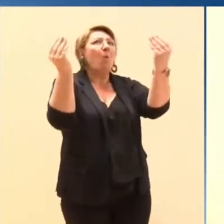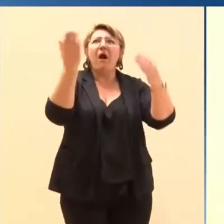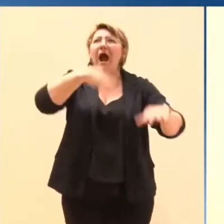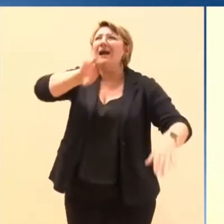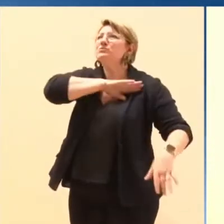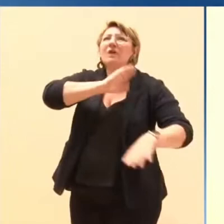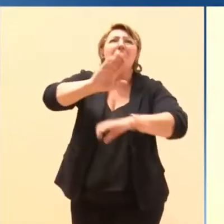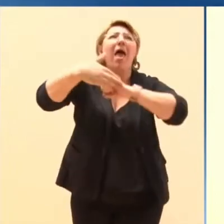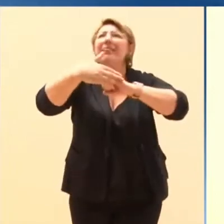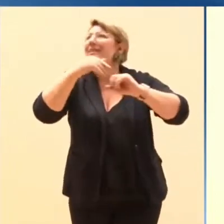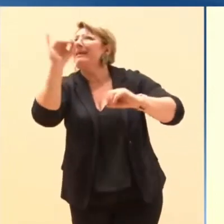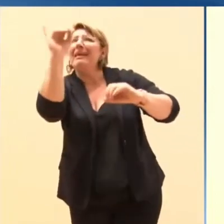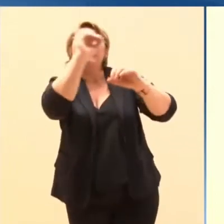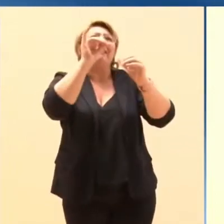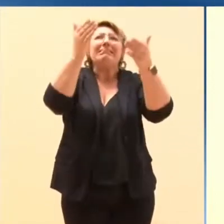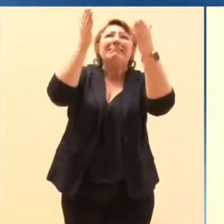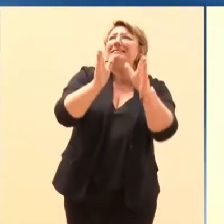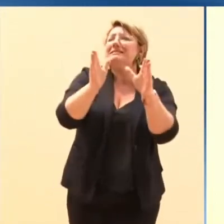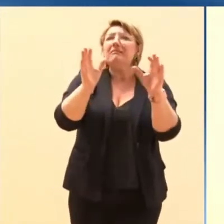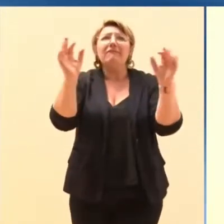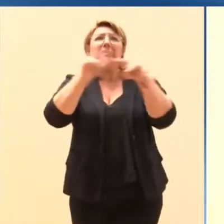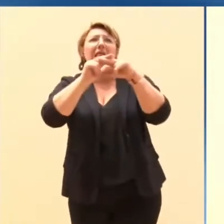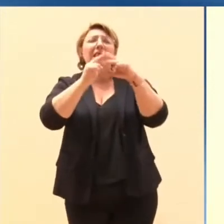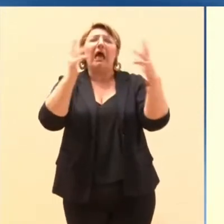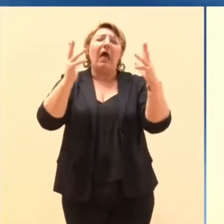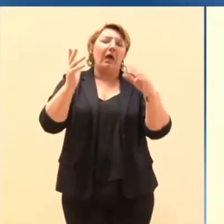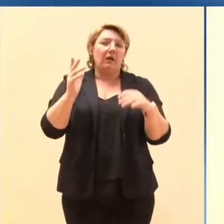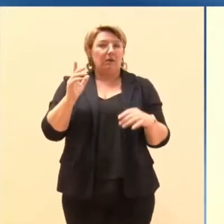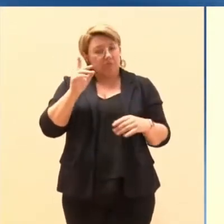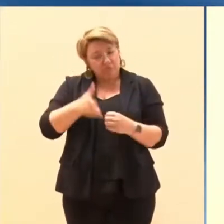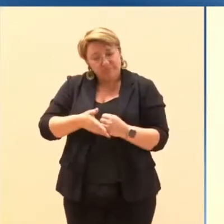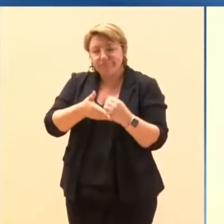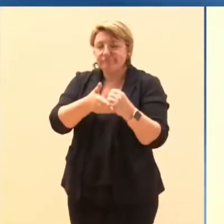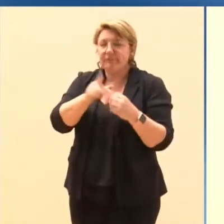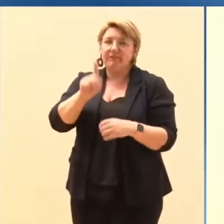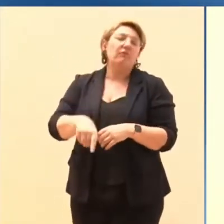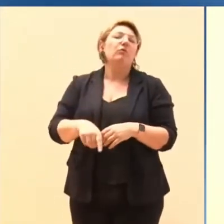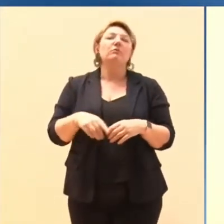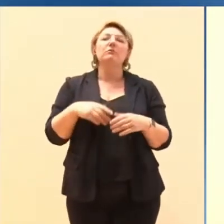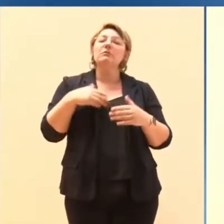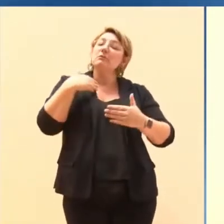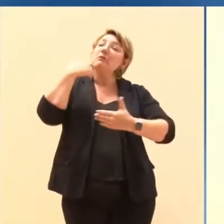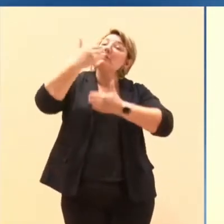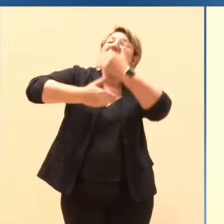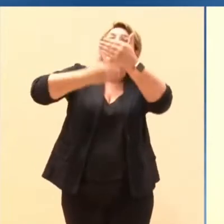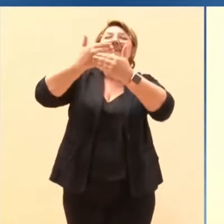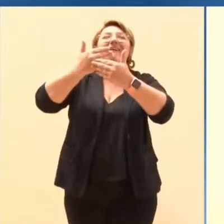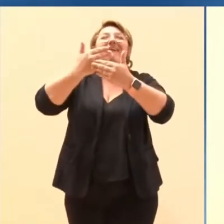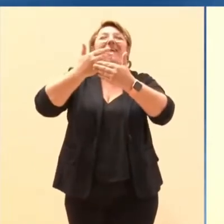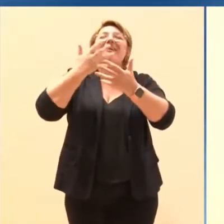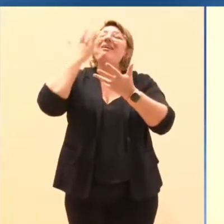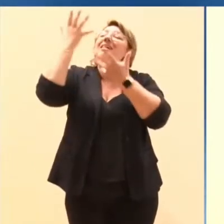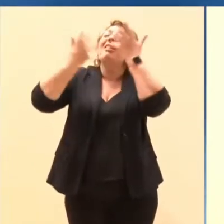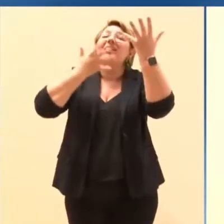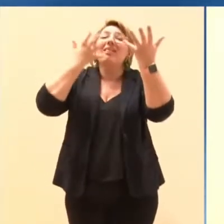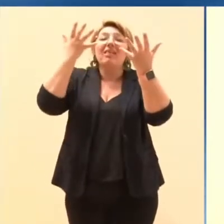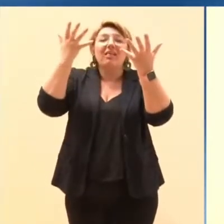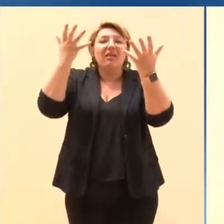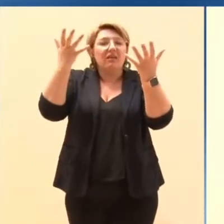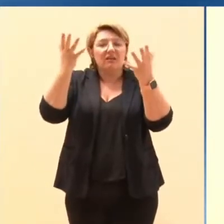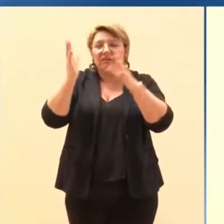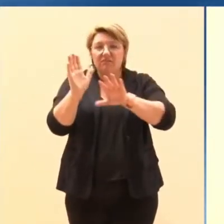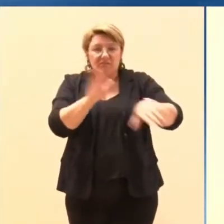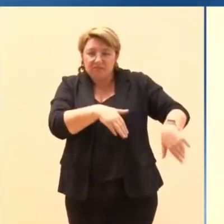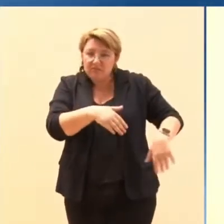décisions. Ces avancées, il ne faut pas les proclamer. Ce n'est pas l'esprit des autres qu'il convient